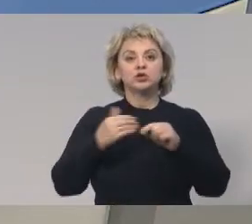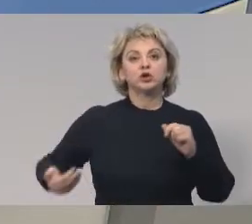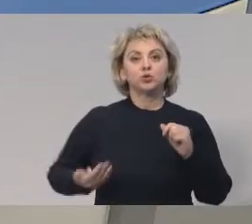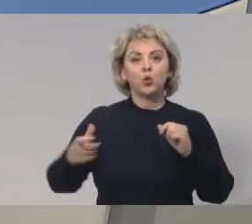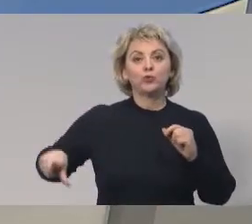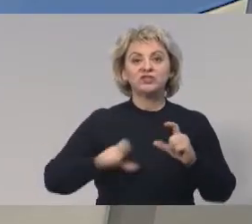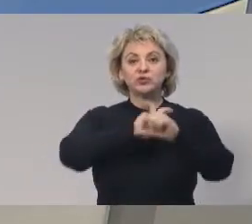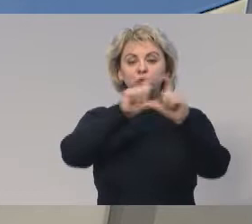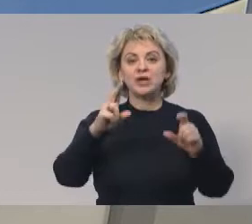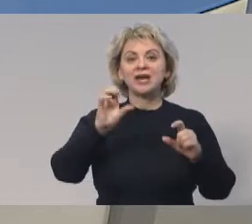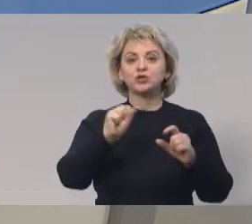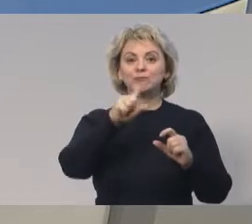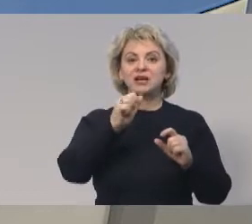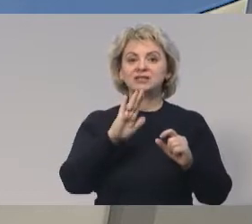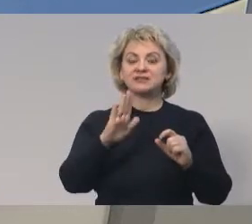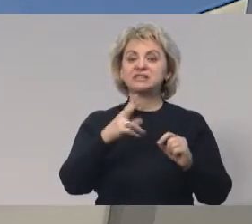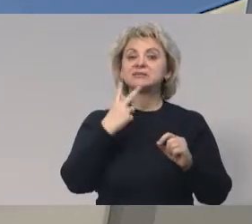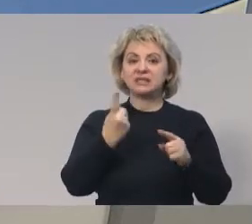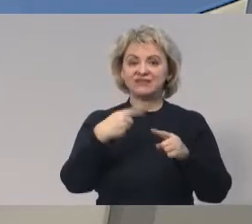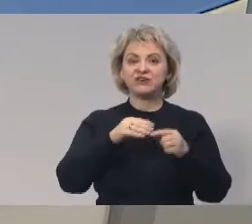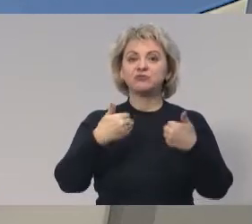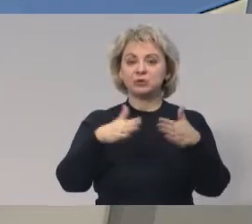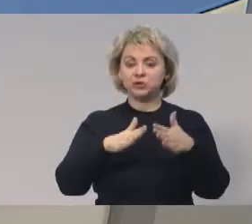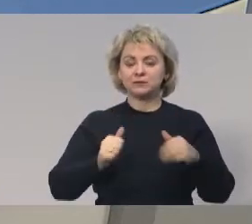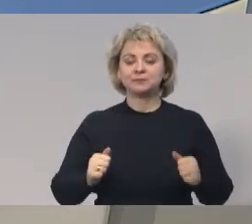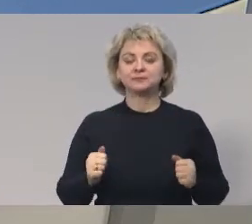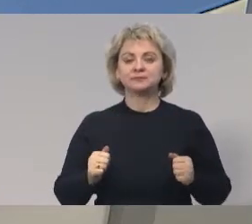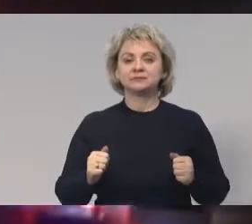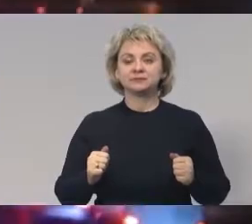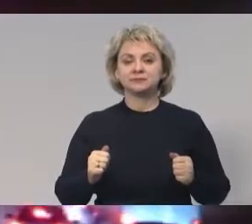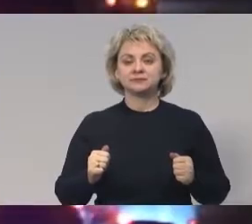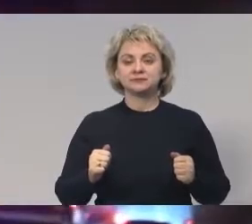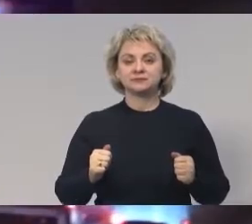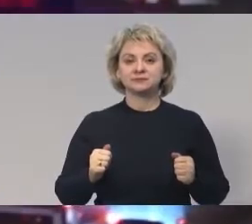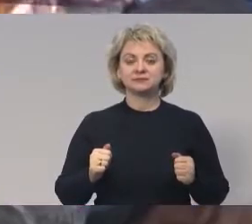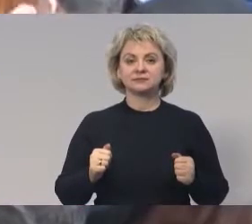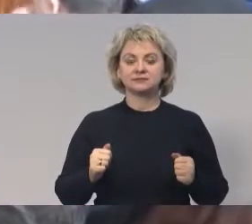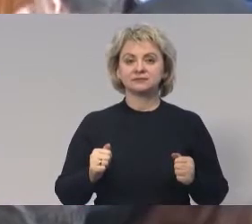Здравствуйте, это новости на Дону, в студии Артем Тарасов. Смотрите выпуски.